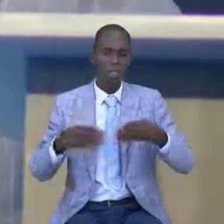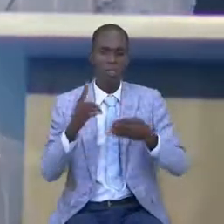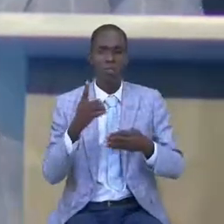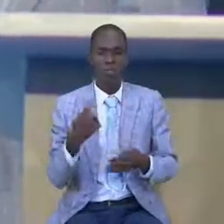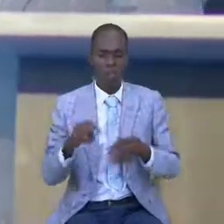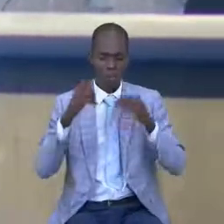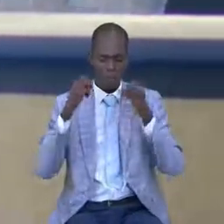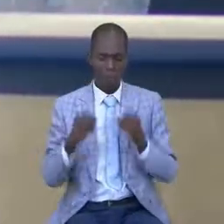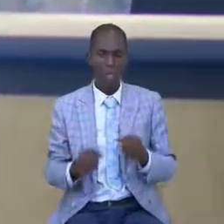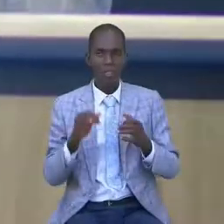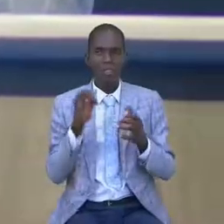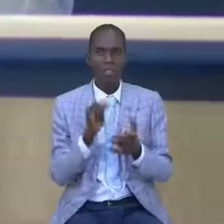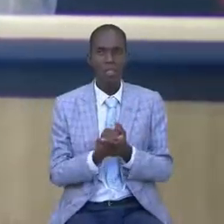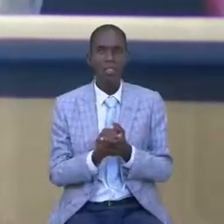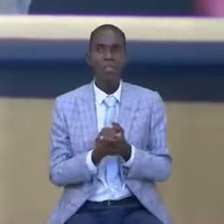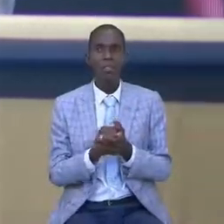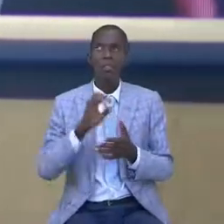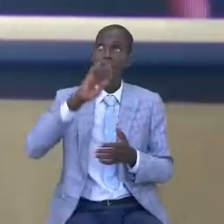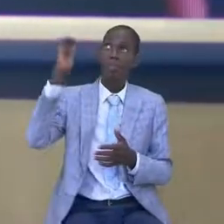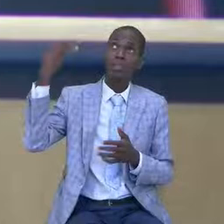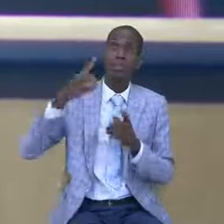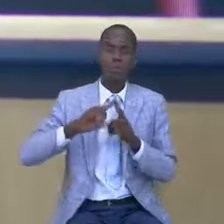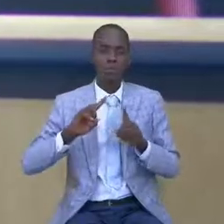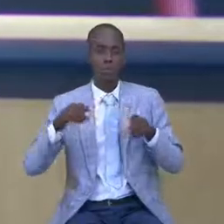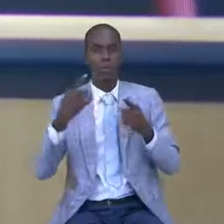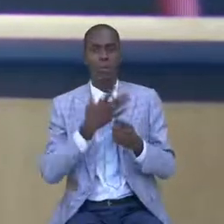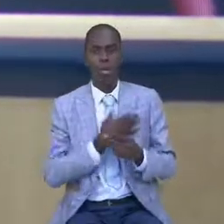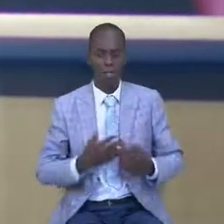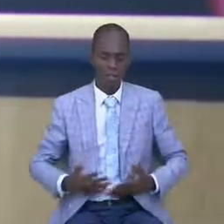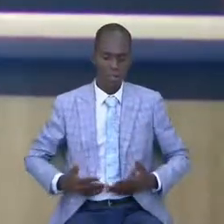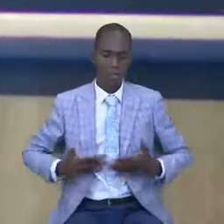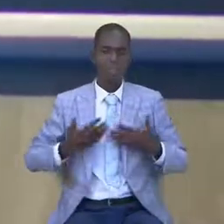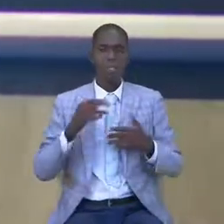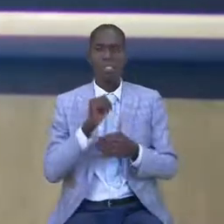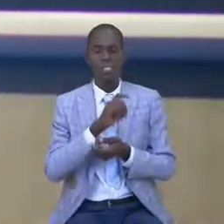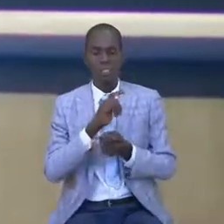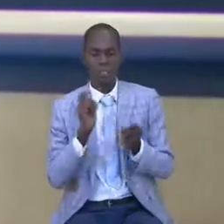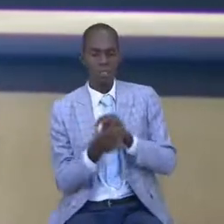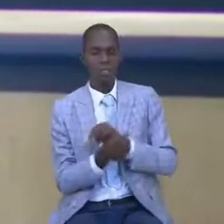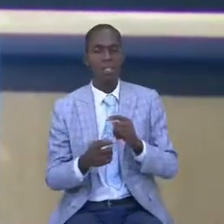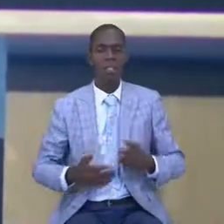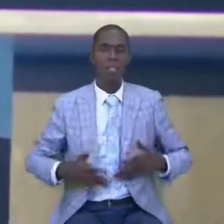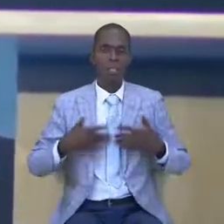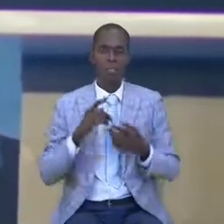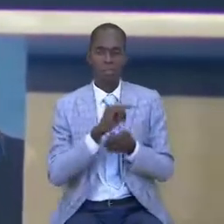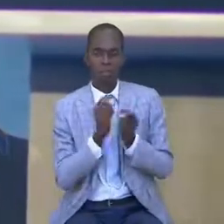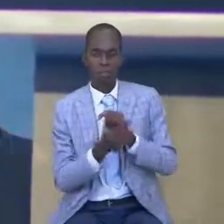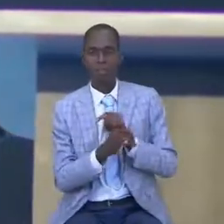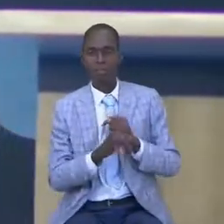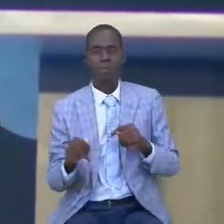te pardonner, t'affranchir et te donner le pouvoir et la grâce d'aller